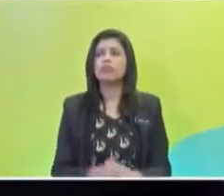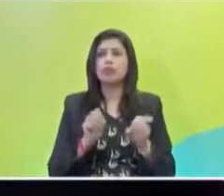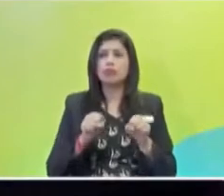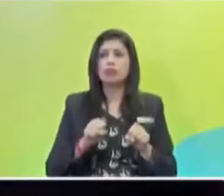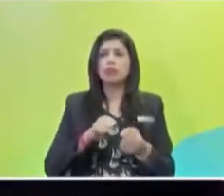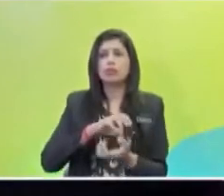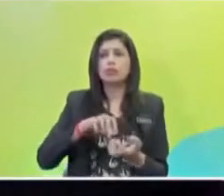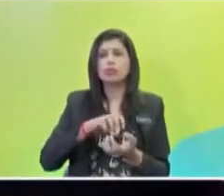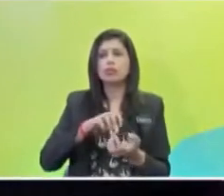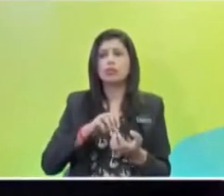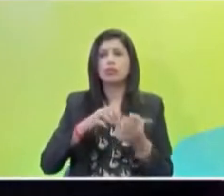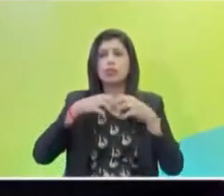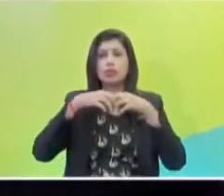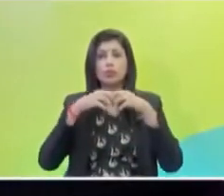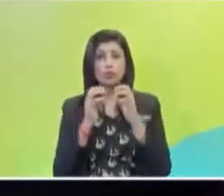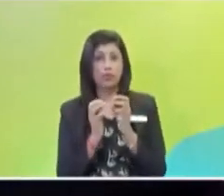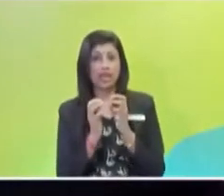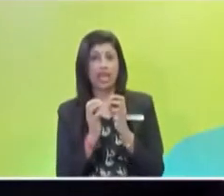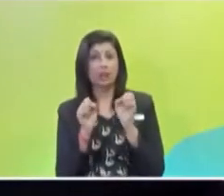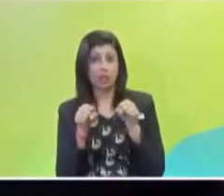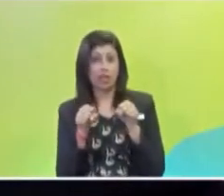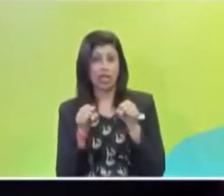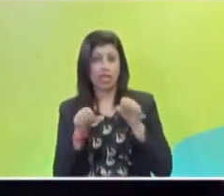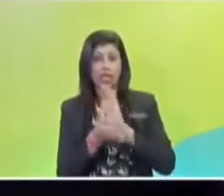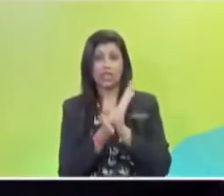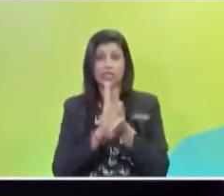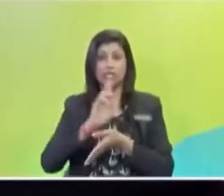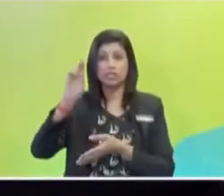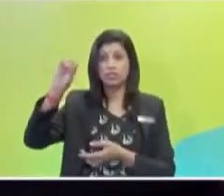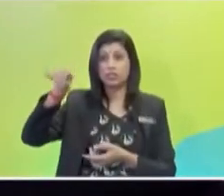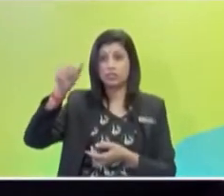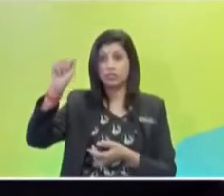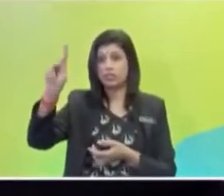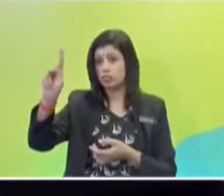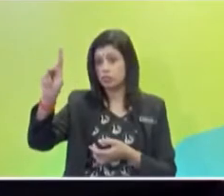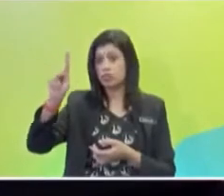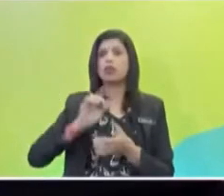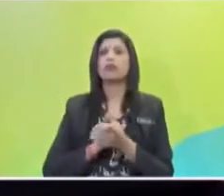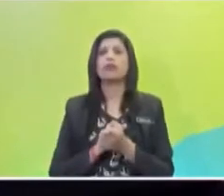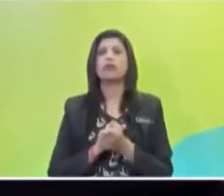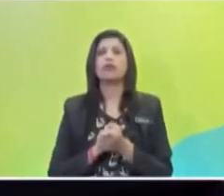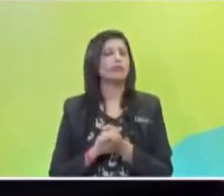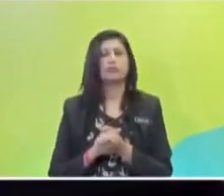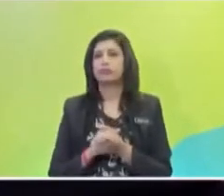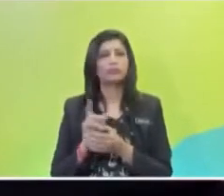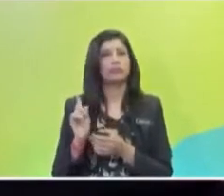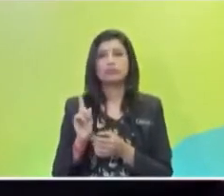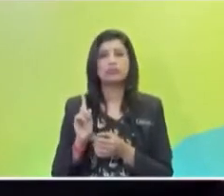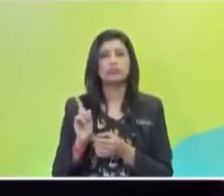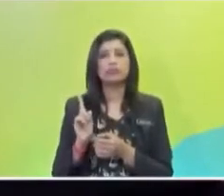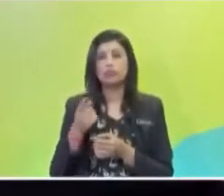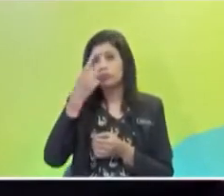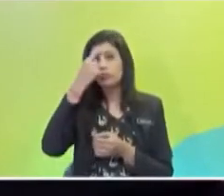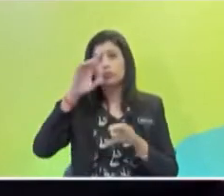buah cikgu? Okey, untuk buat rojak buah, kita kena gunakan buah yang tidak terlalu berair atau hancur.